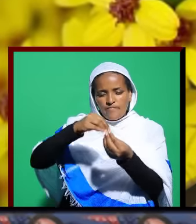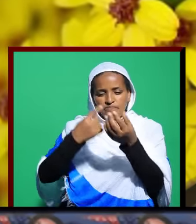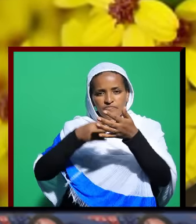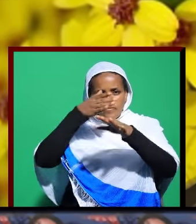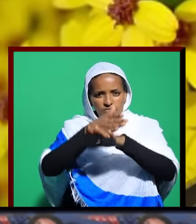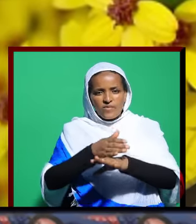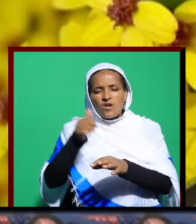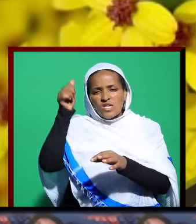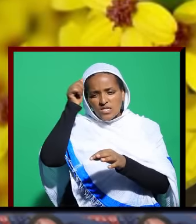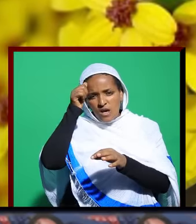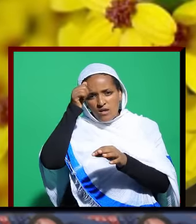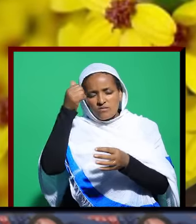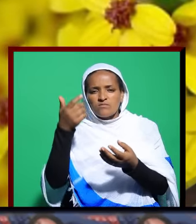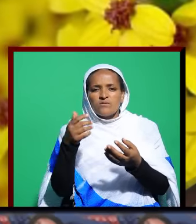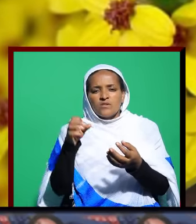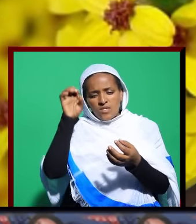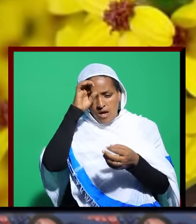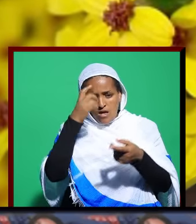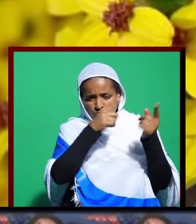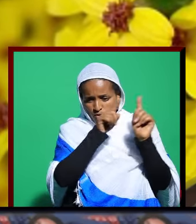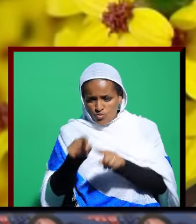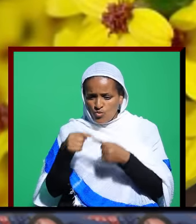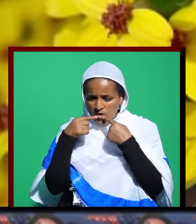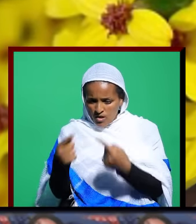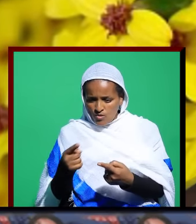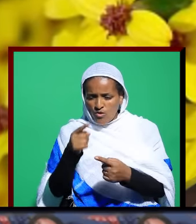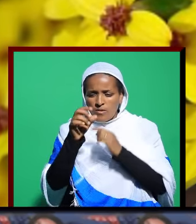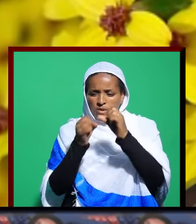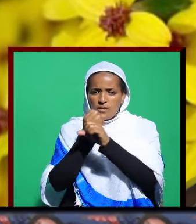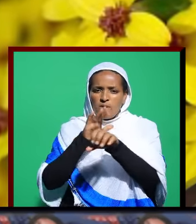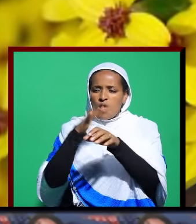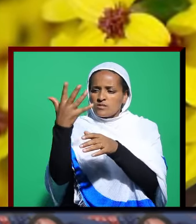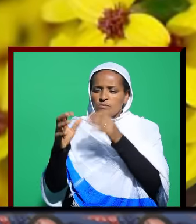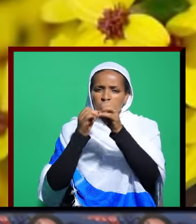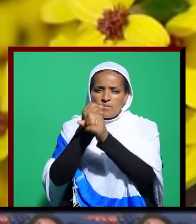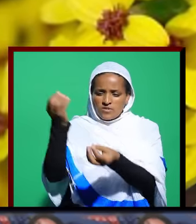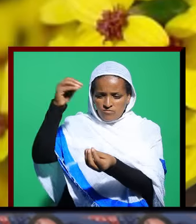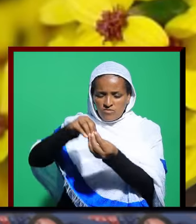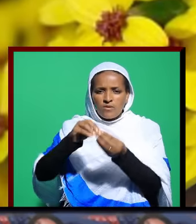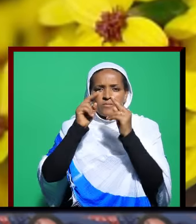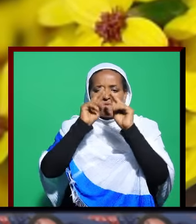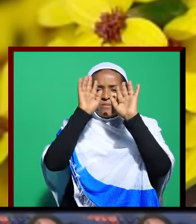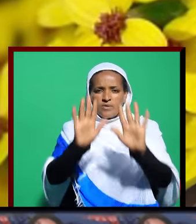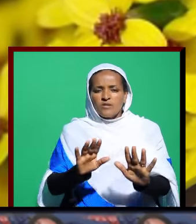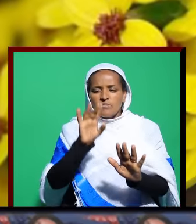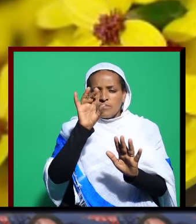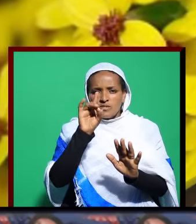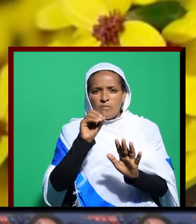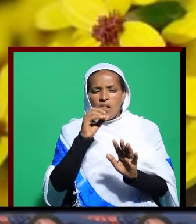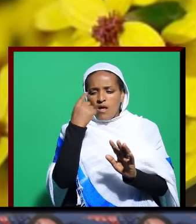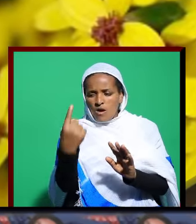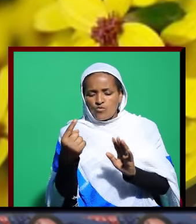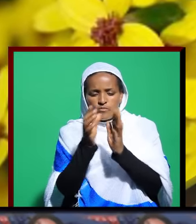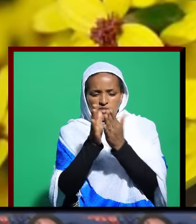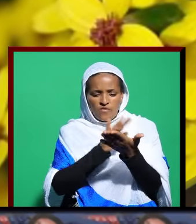ጨምሬልሃለሁ። ከዛ በኋላ ሕዝቅያስ ንጉሥ ማነው ኢሳይያስ መጥቶ ነገረው፣ በእድሜው ላይ 15 ዓመት ተጨመረለት። የሚገርመው አሁን